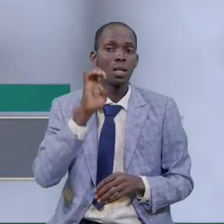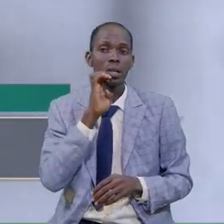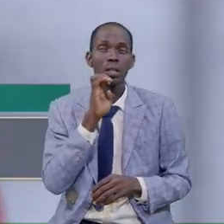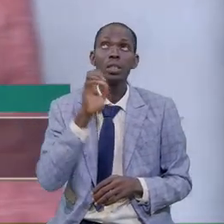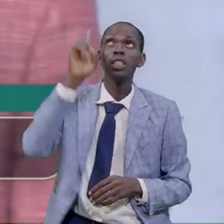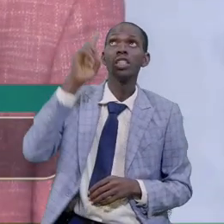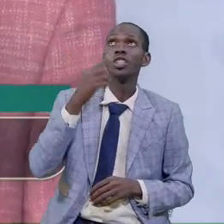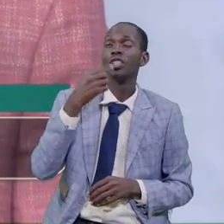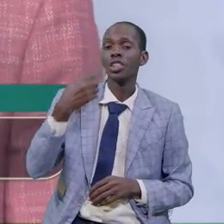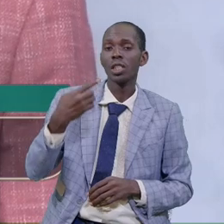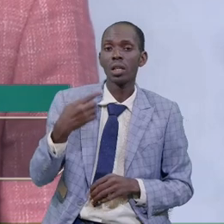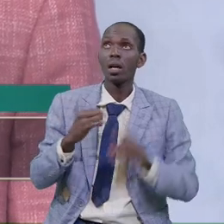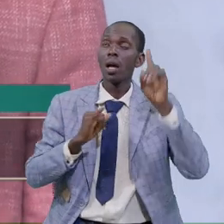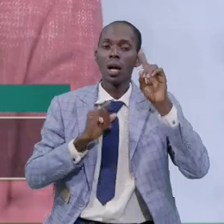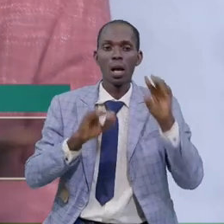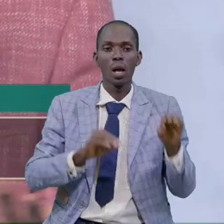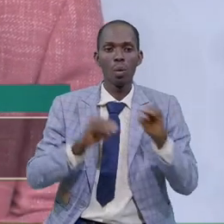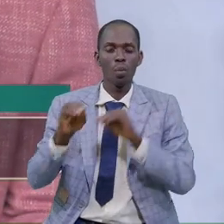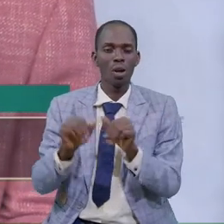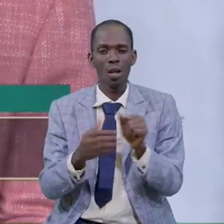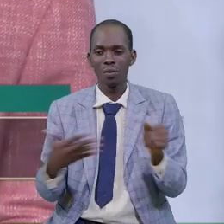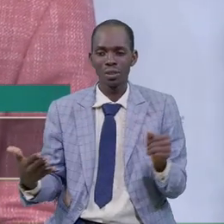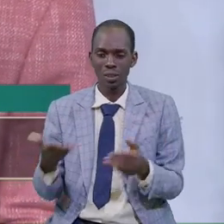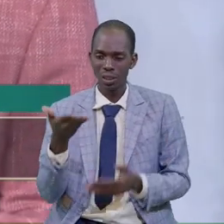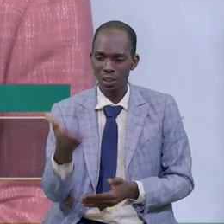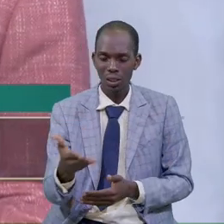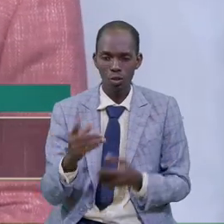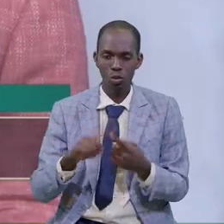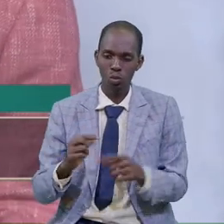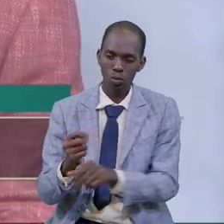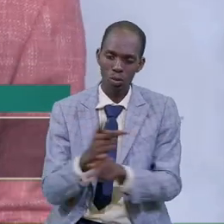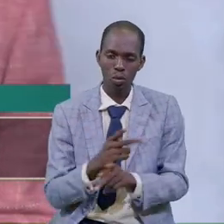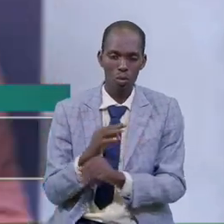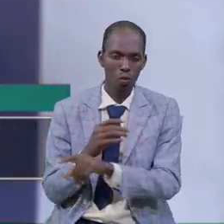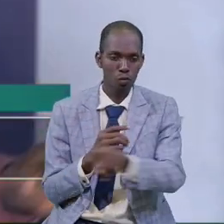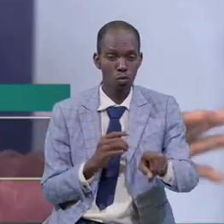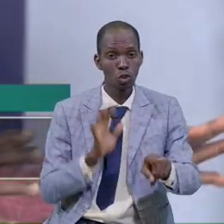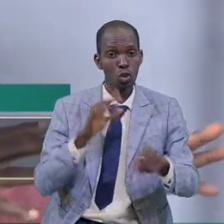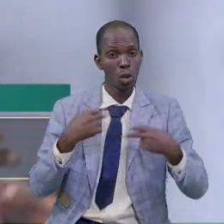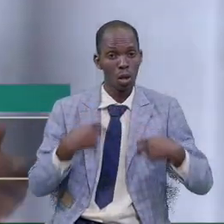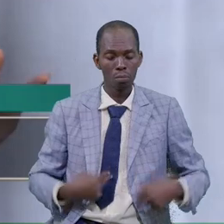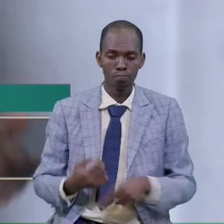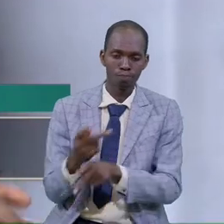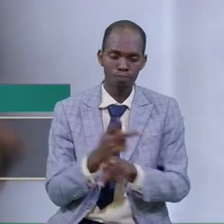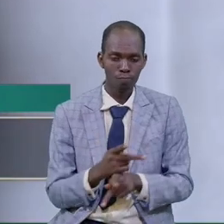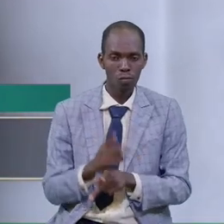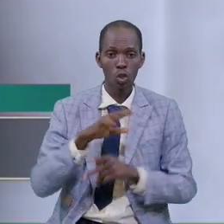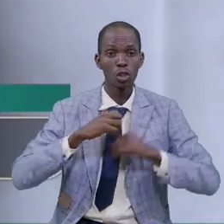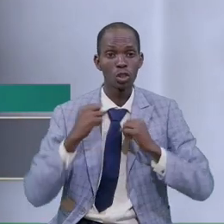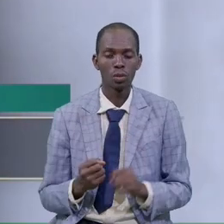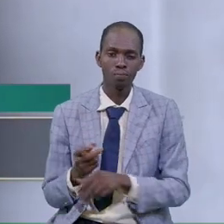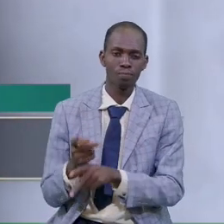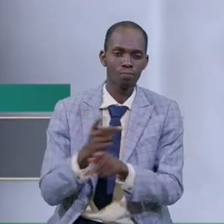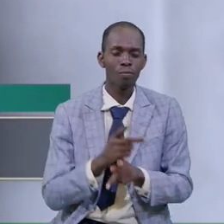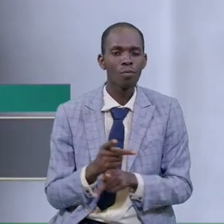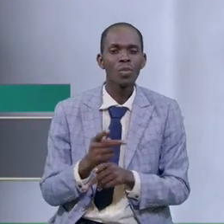toutes choses pour que tu t'en occupes, pour s'occuper de ta santé, pour s'occuper de ta force, et j'ai mis tout